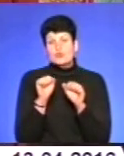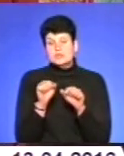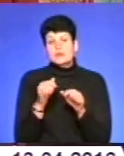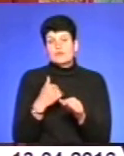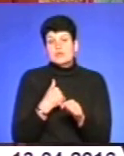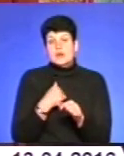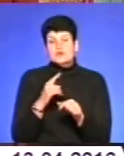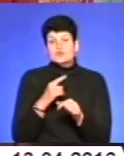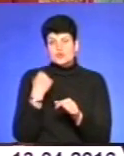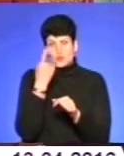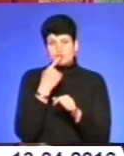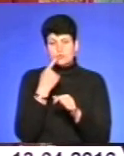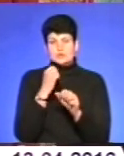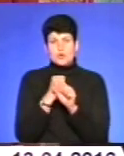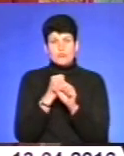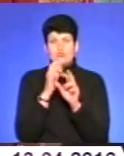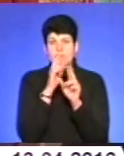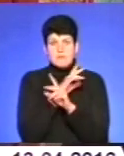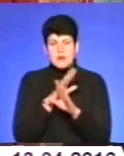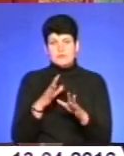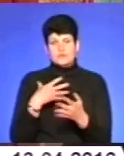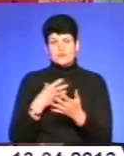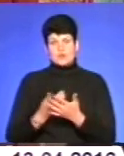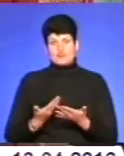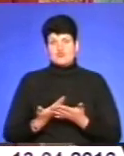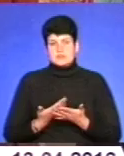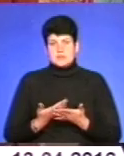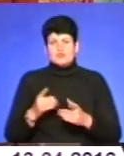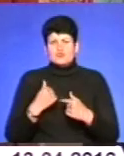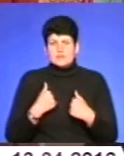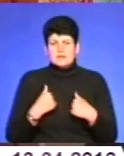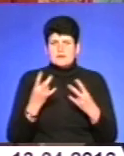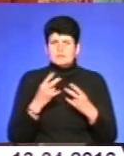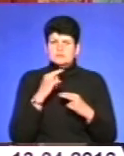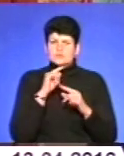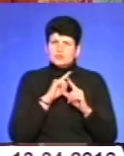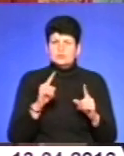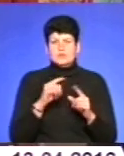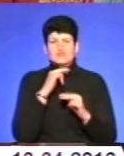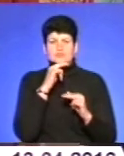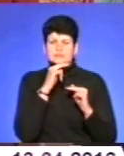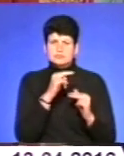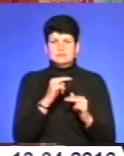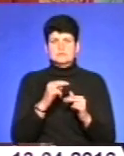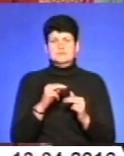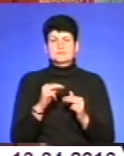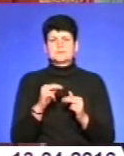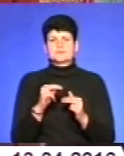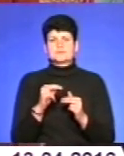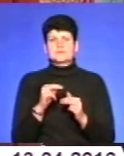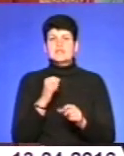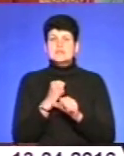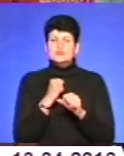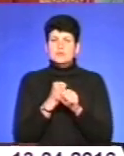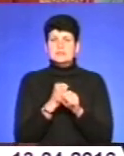сам особисто роблю неправильно у своєму житті. На що мені треба з особливою увагою звернути і все ж таки